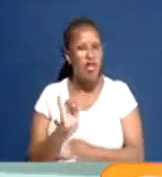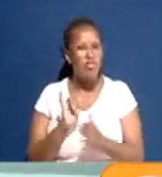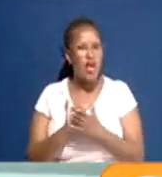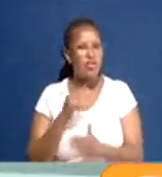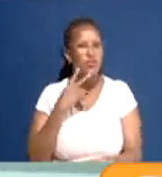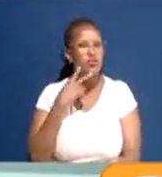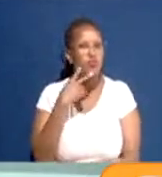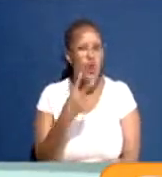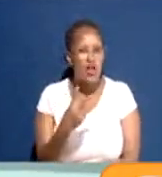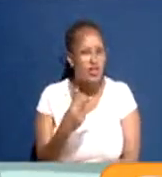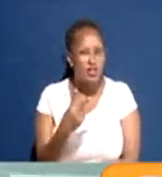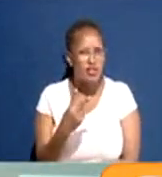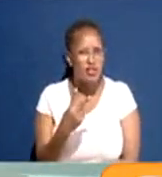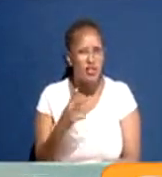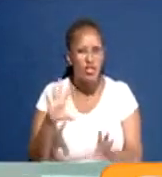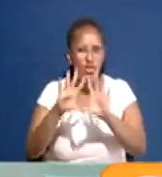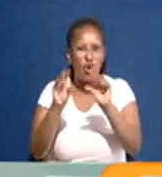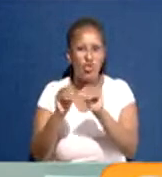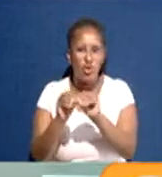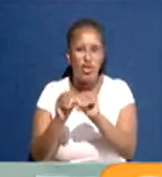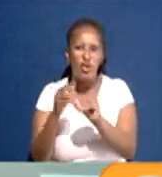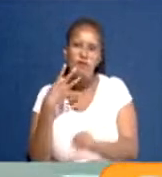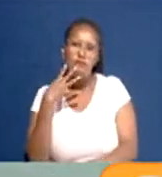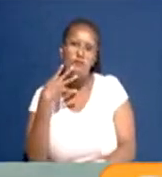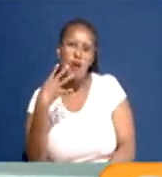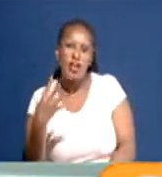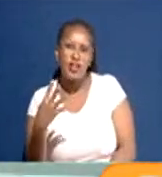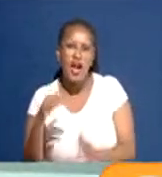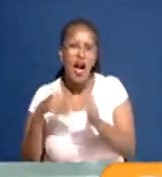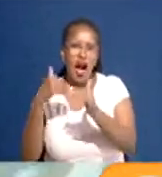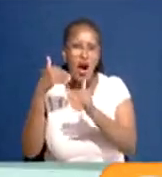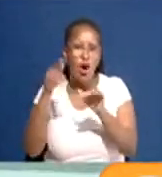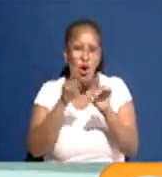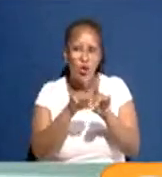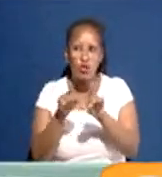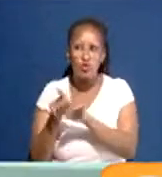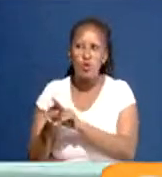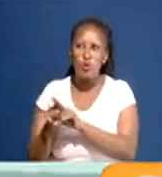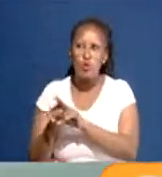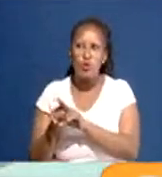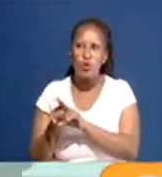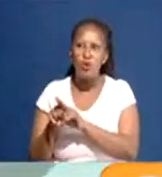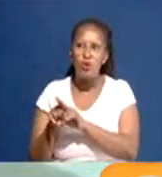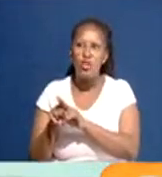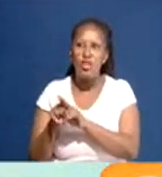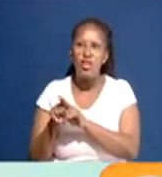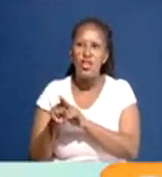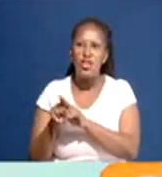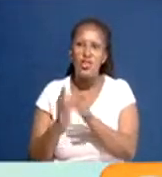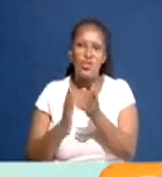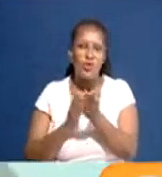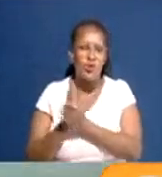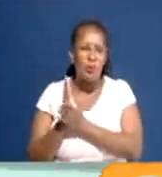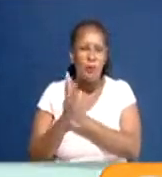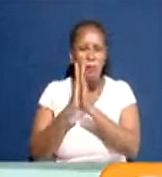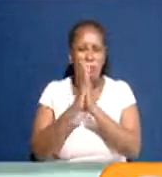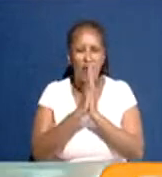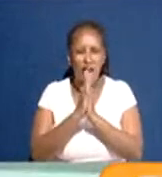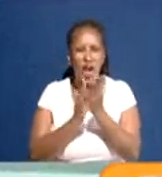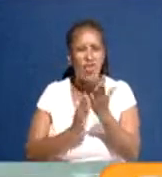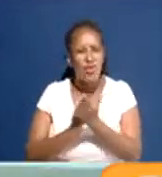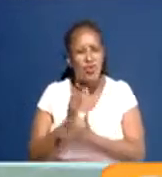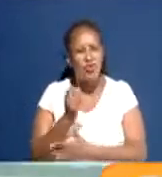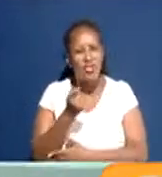200 inakuwa 400. Hata kwa maombi, hata kwa dawa, hata kwa